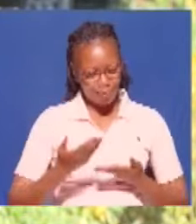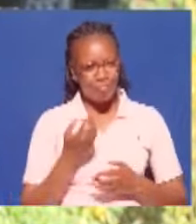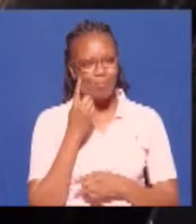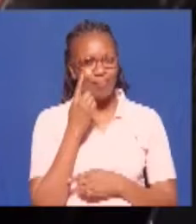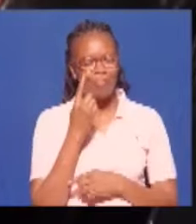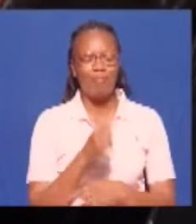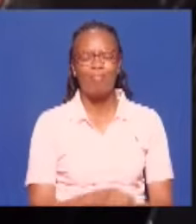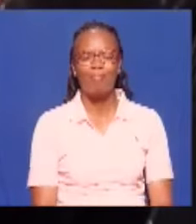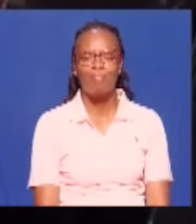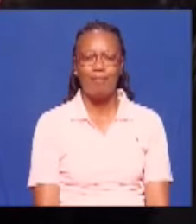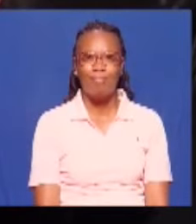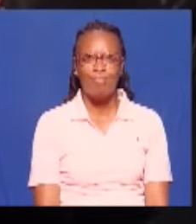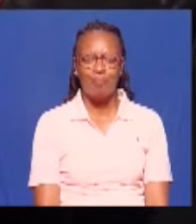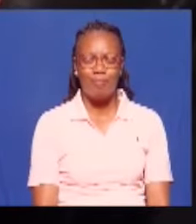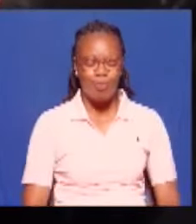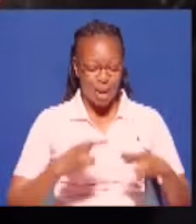ujione.